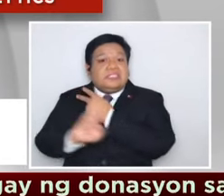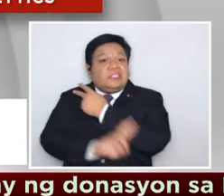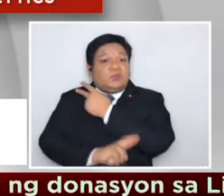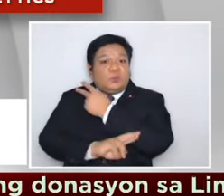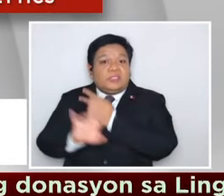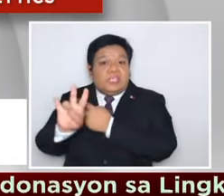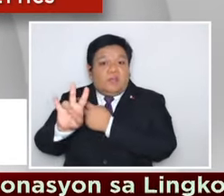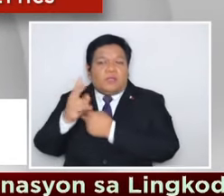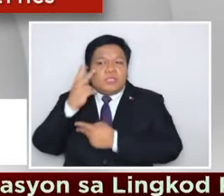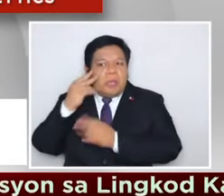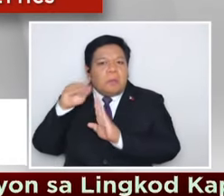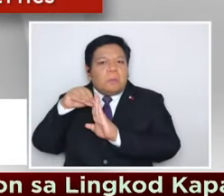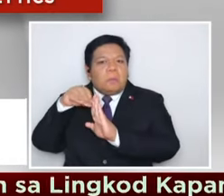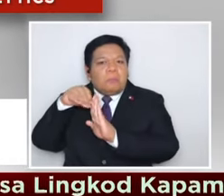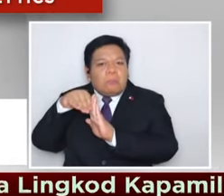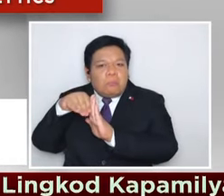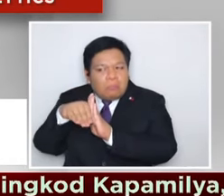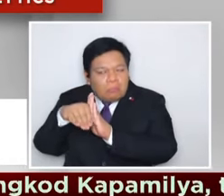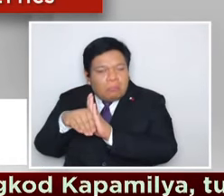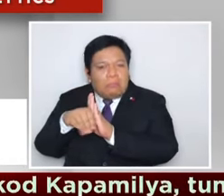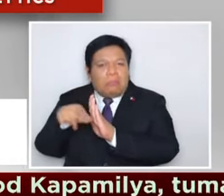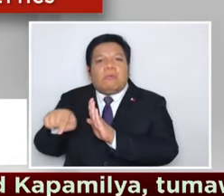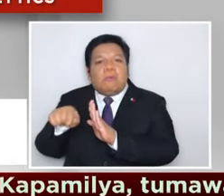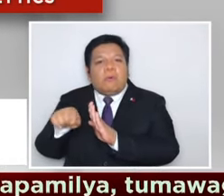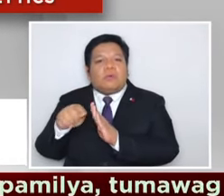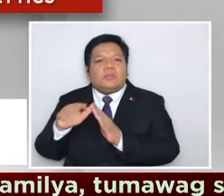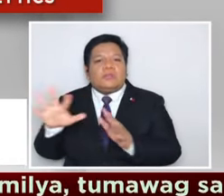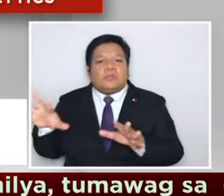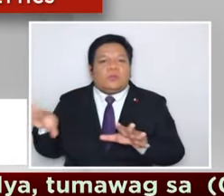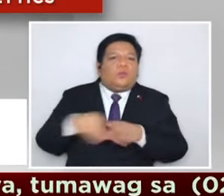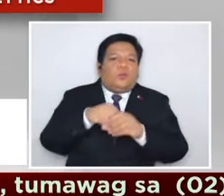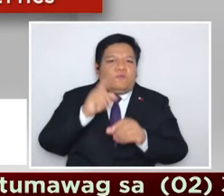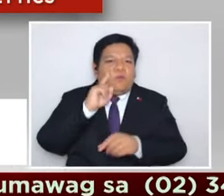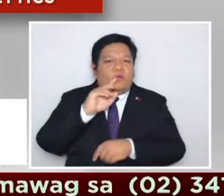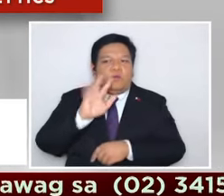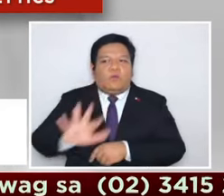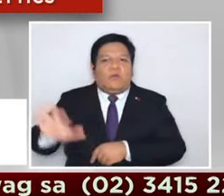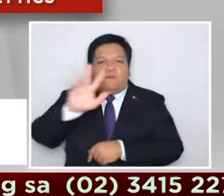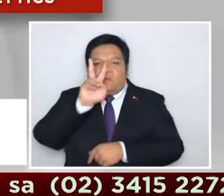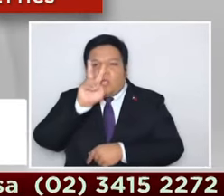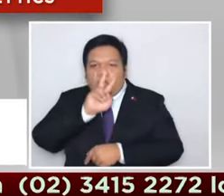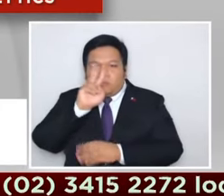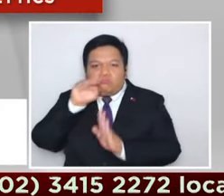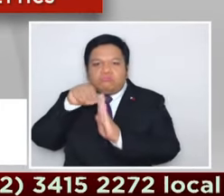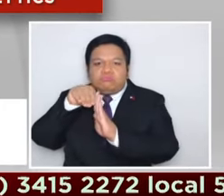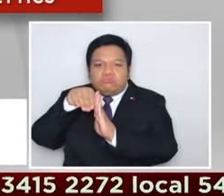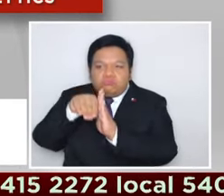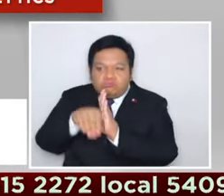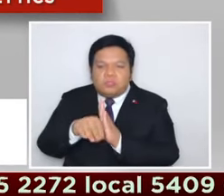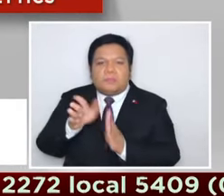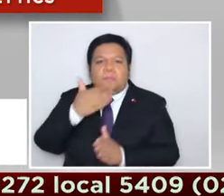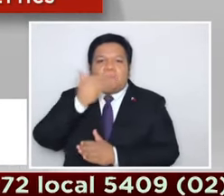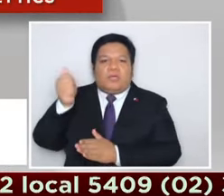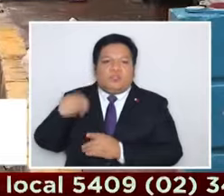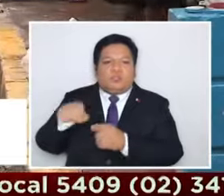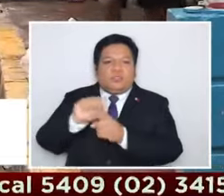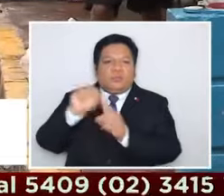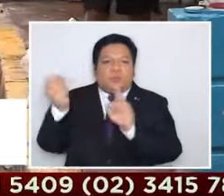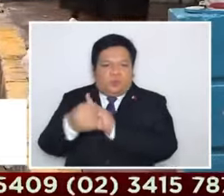yung mga numbers, no? And that's affecting the trend also for the whole Visayas, no? Given na gumaganda nga yung kondisyon sa Central